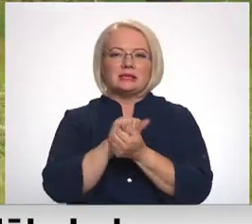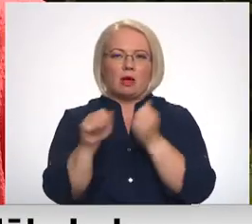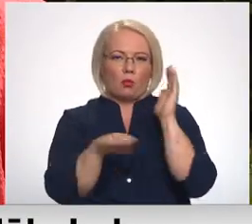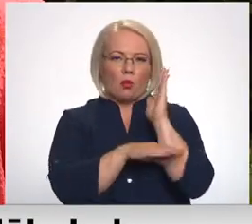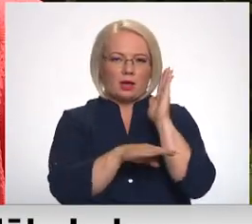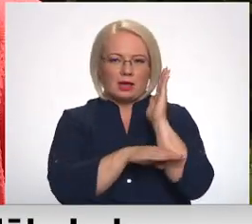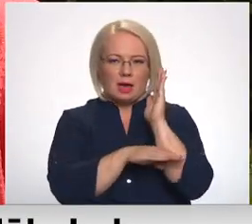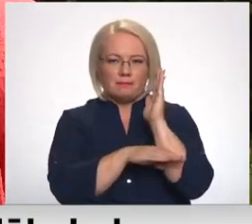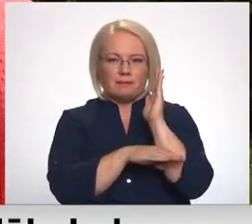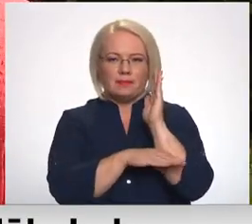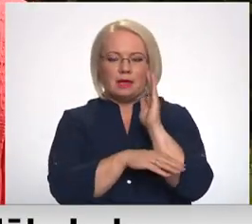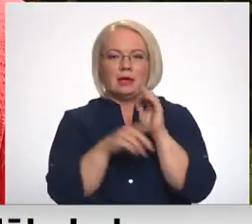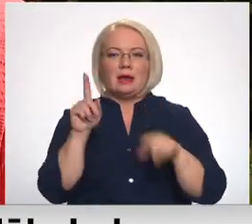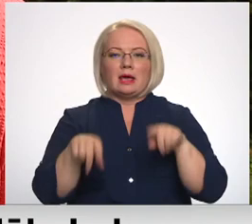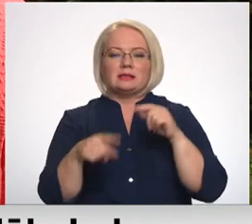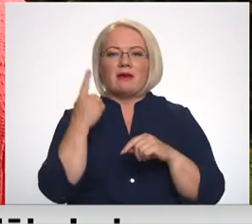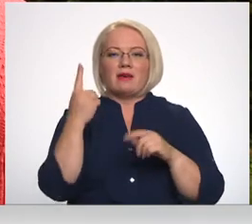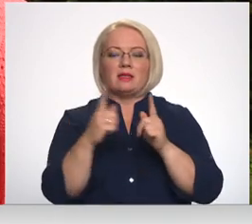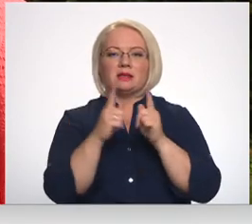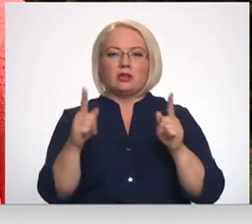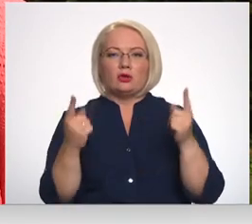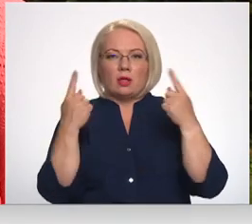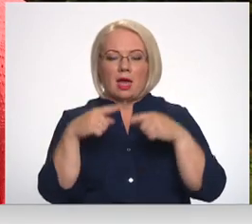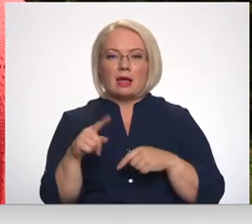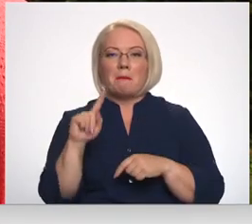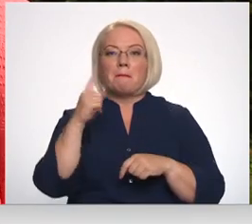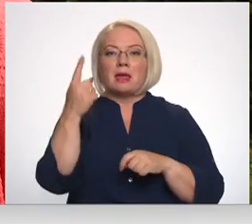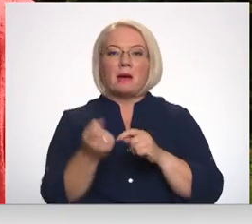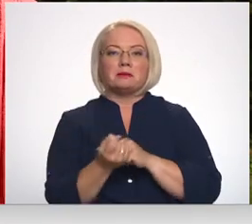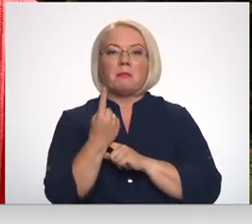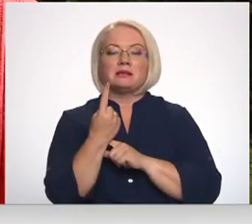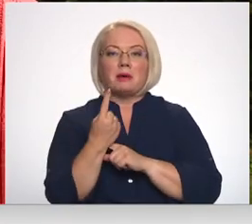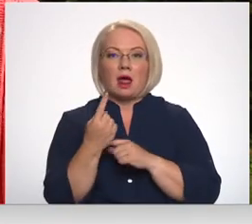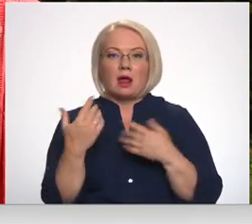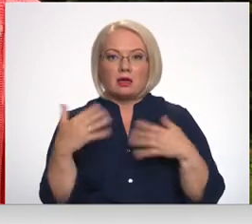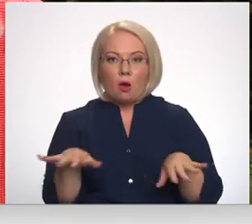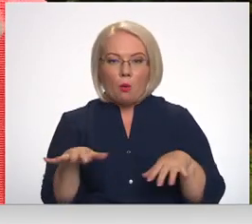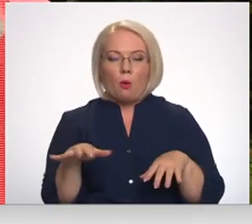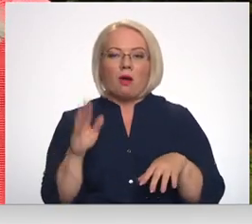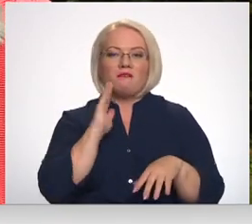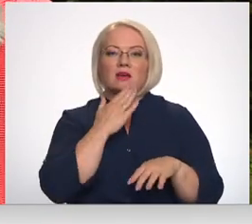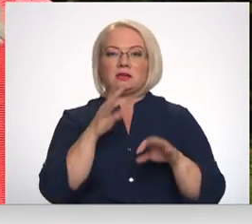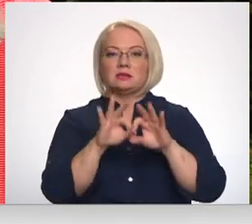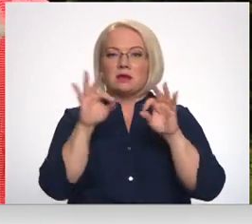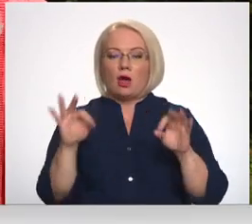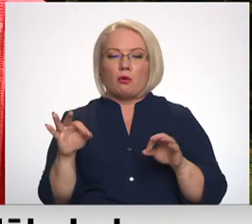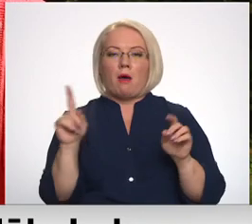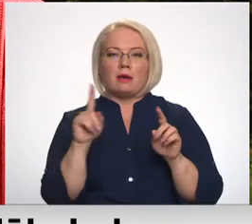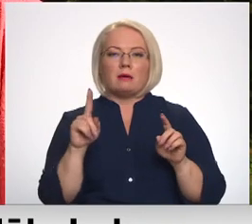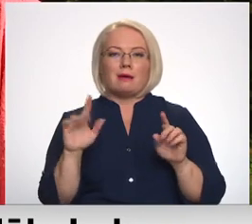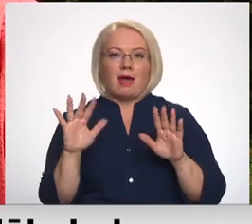kokiem. Citreiz vienas sezonas laikā kopš pirmo pazīmu parādīšanās vasaras sākumā ir gadījumi,